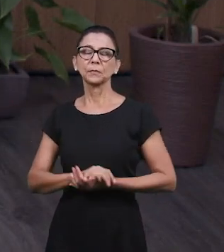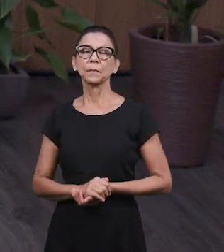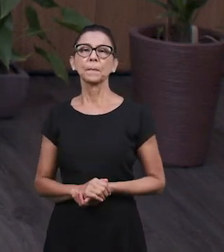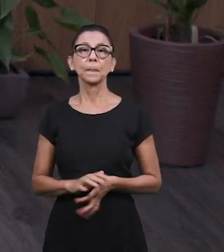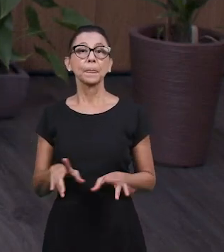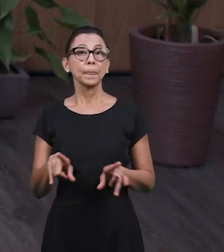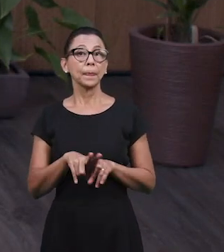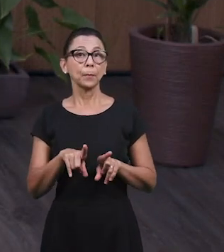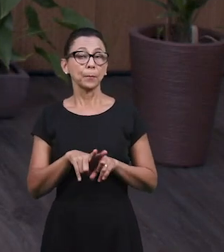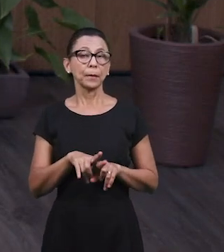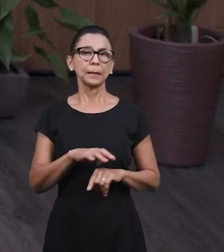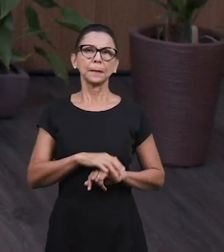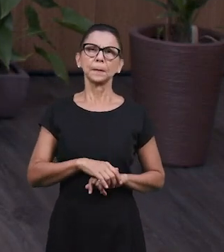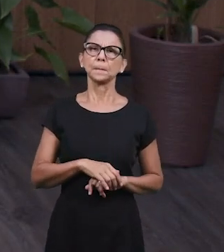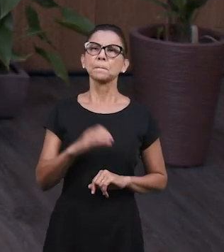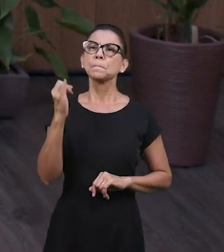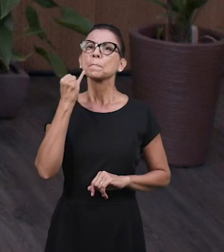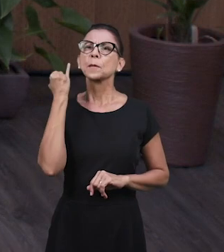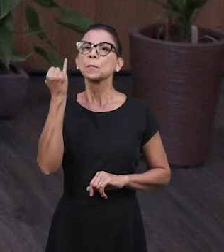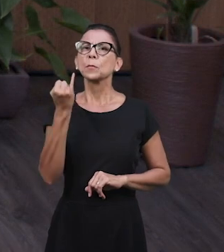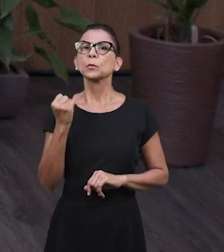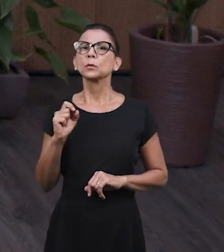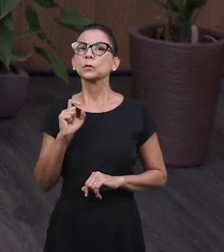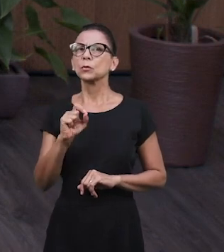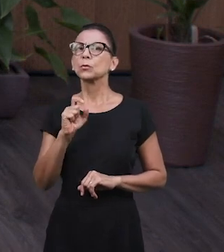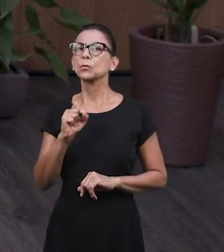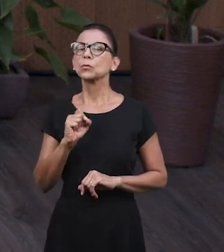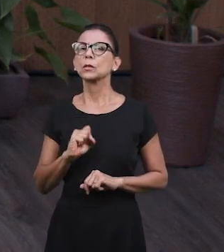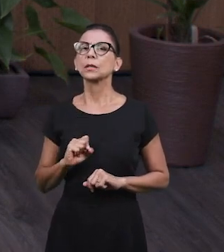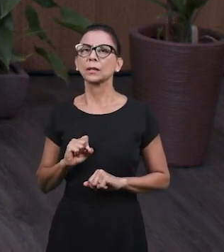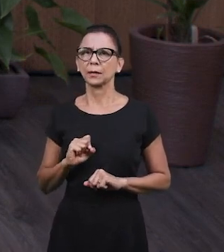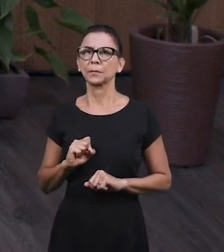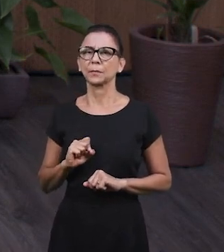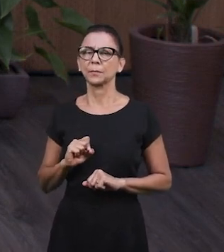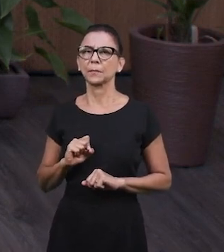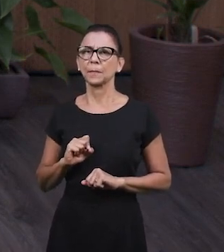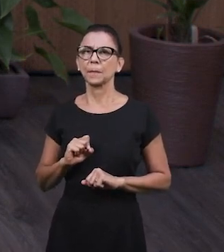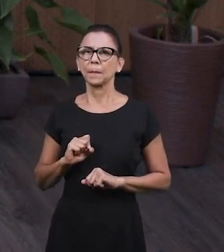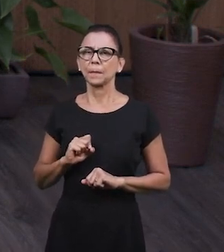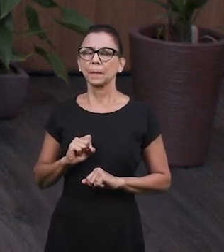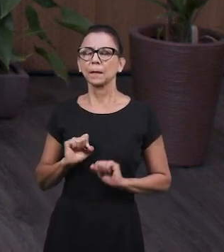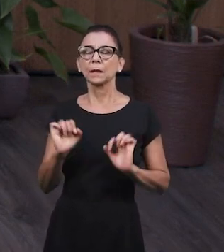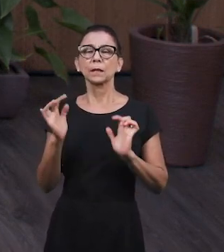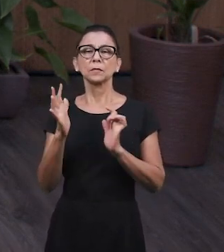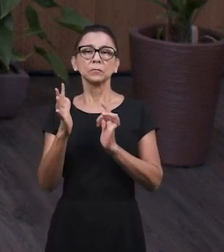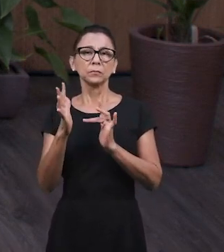à la rencontre, il est important de souligner que de la même manière,